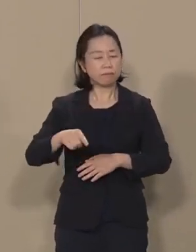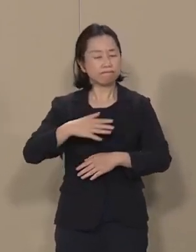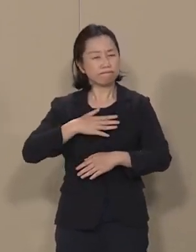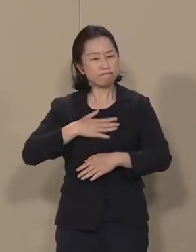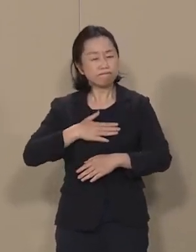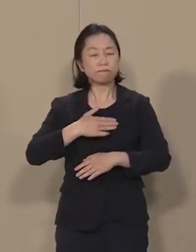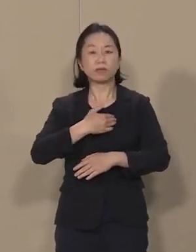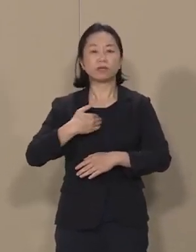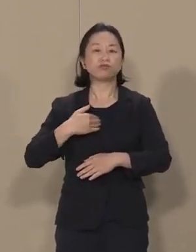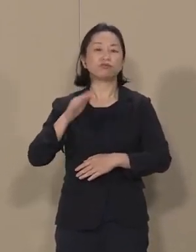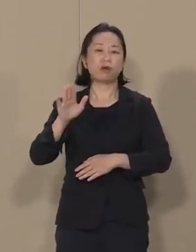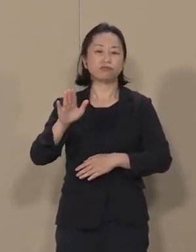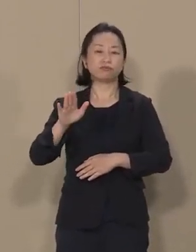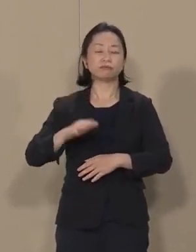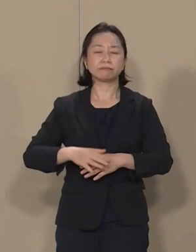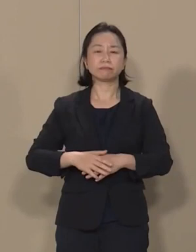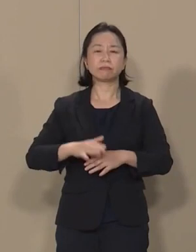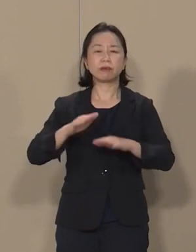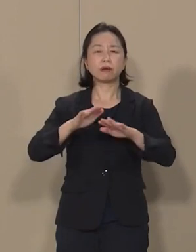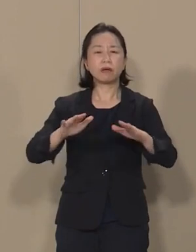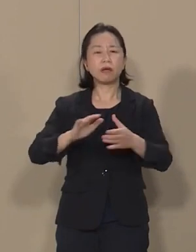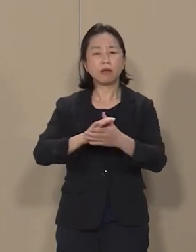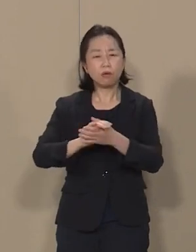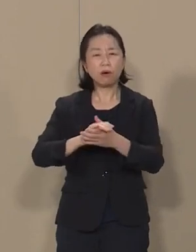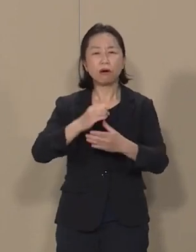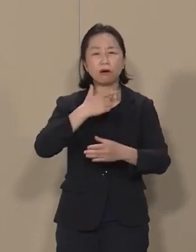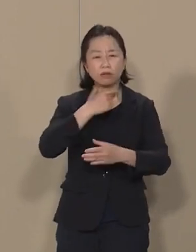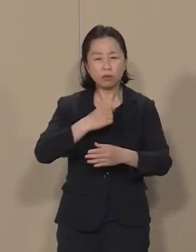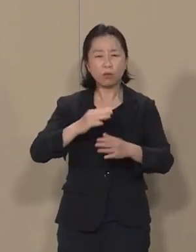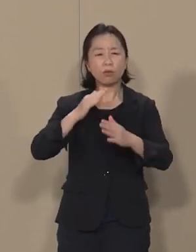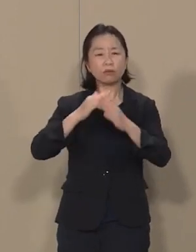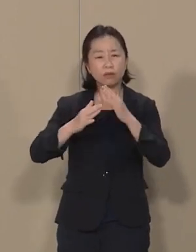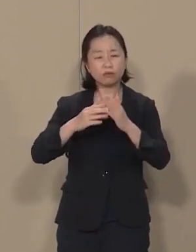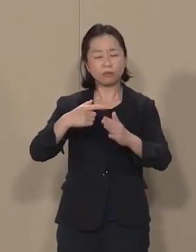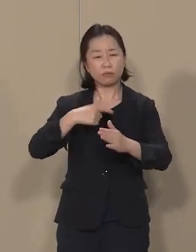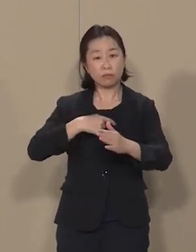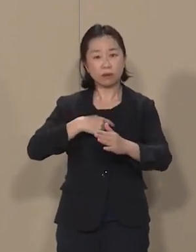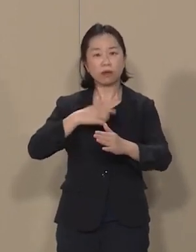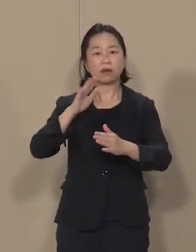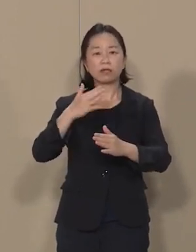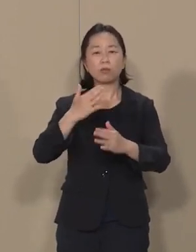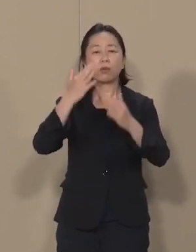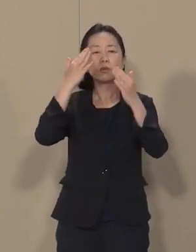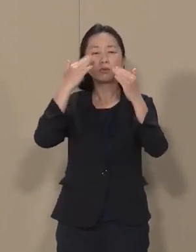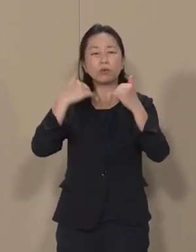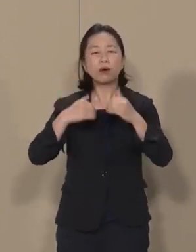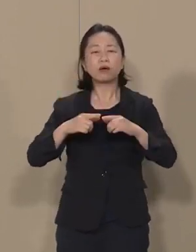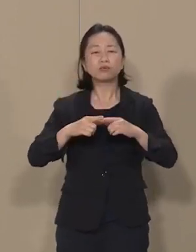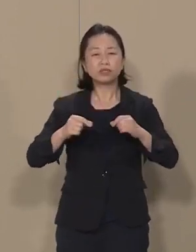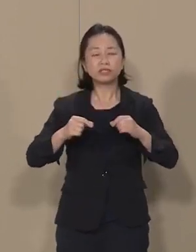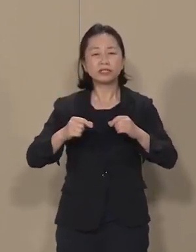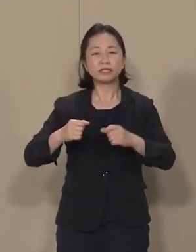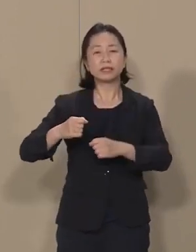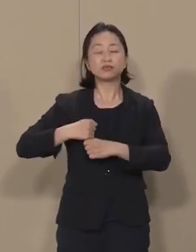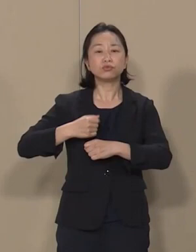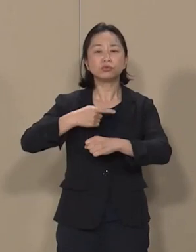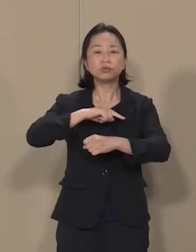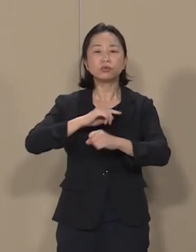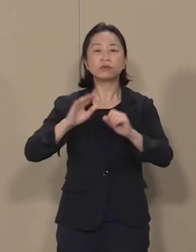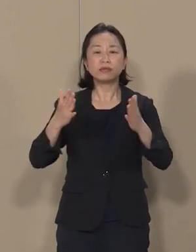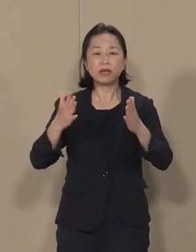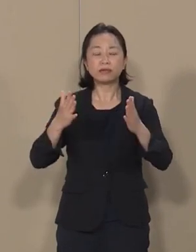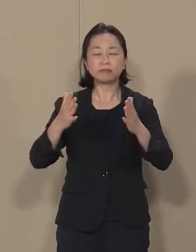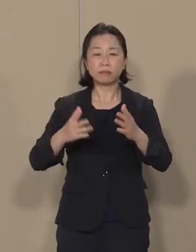がありますどんなに平和を望んでいても戦争したくなくても弱い国軍事的に弱い国具体的には